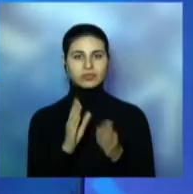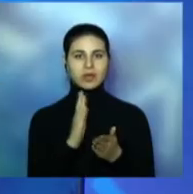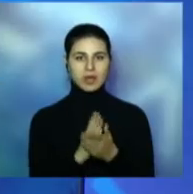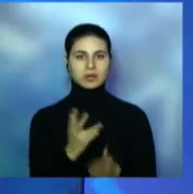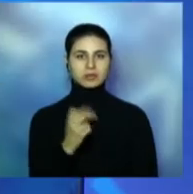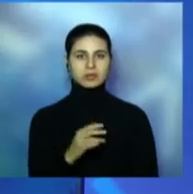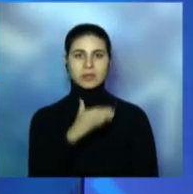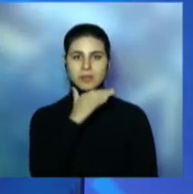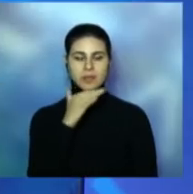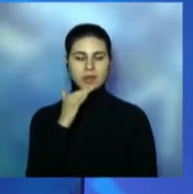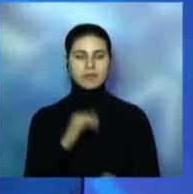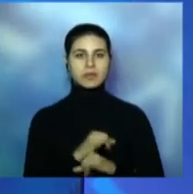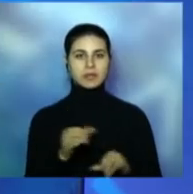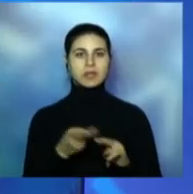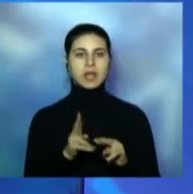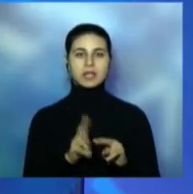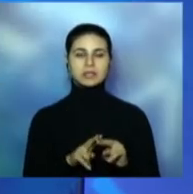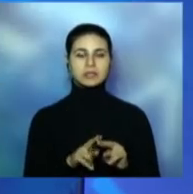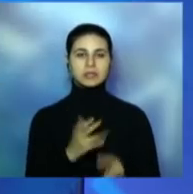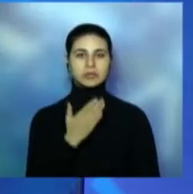სამწუხაროდ, რომ ეს არ არის